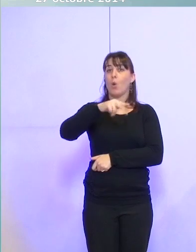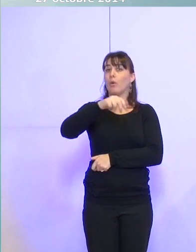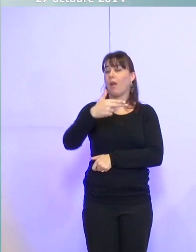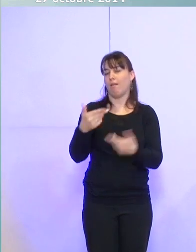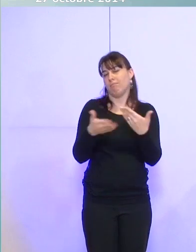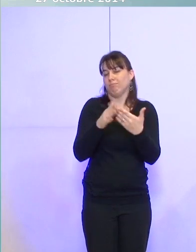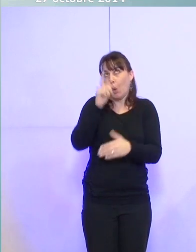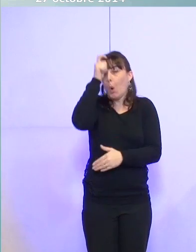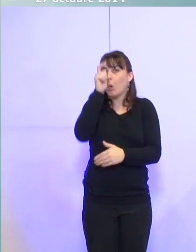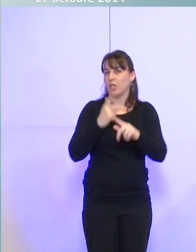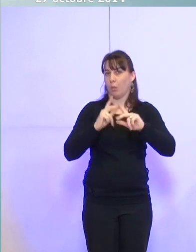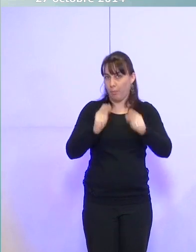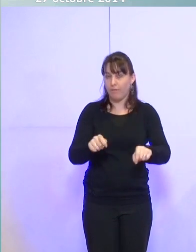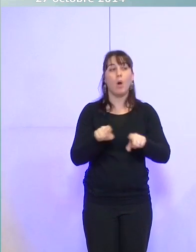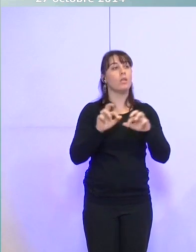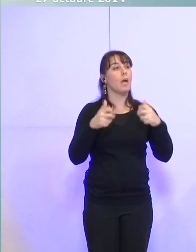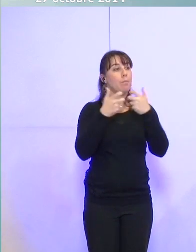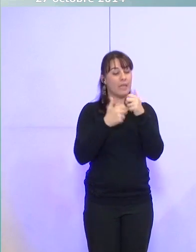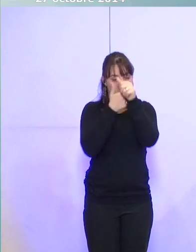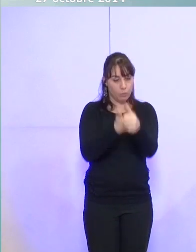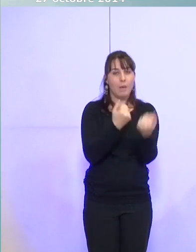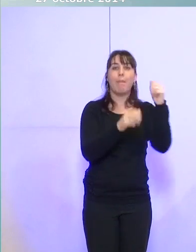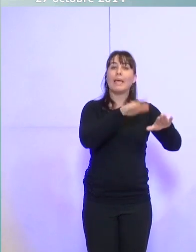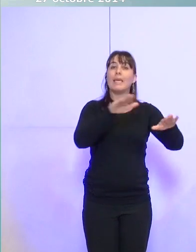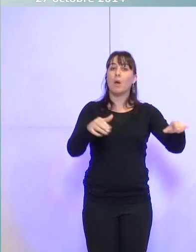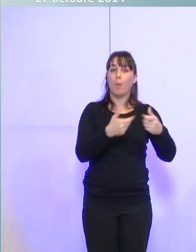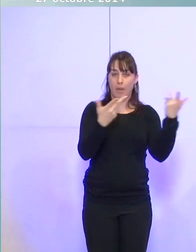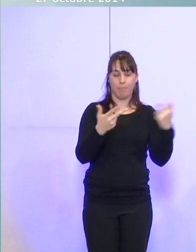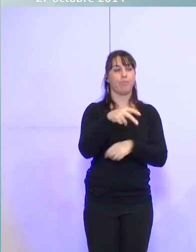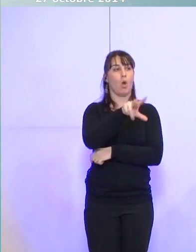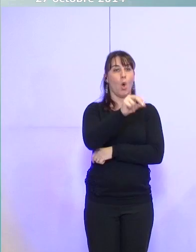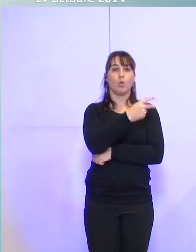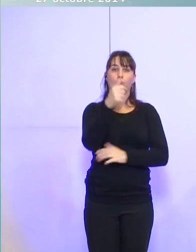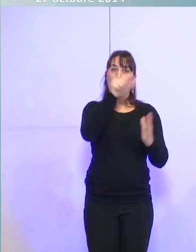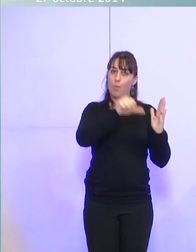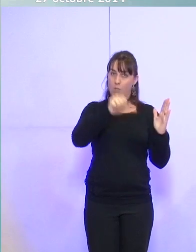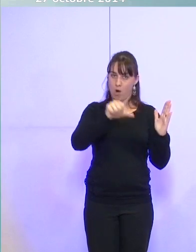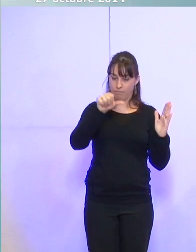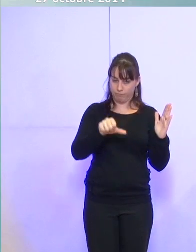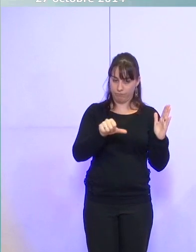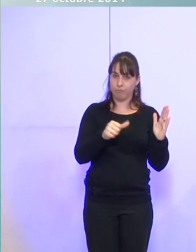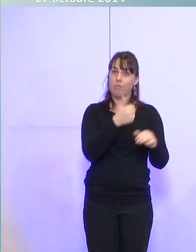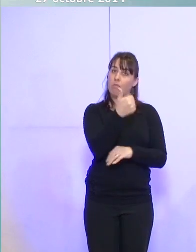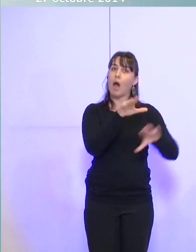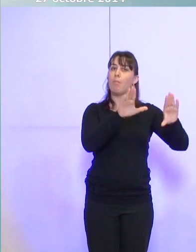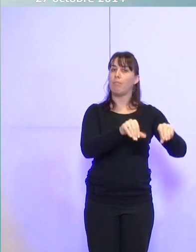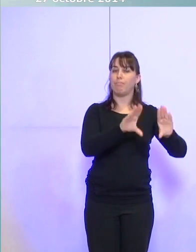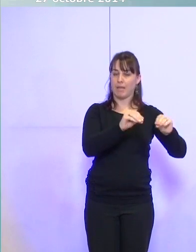les tarifs mensuels suivants pour les places de parking. 30 € mensuels pour un emplacement